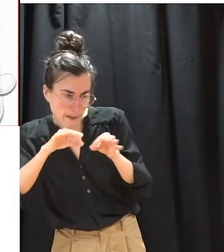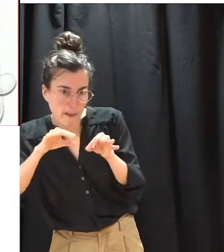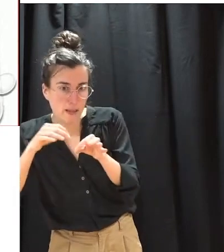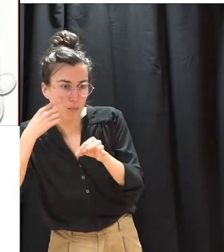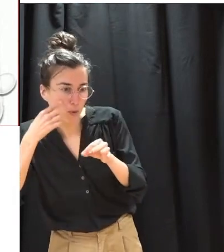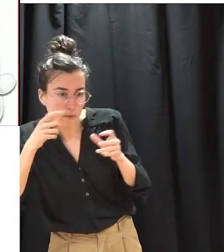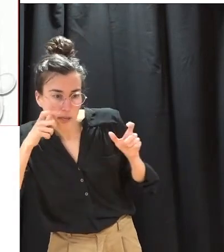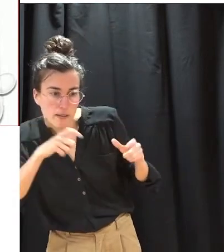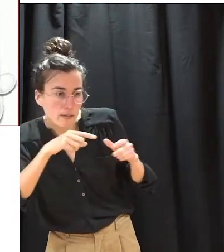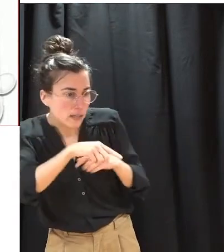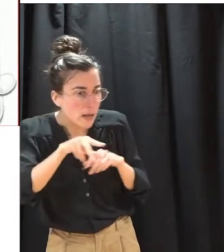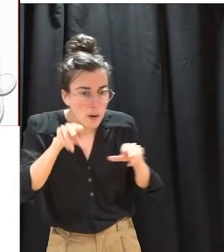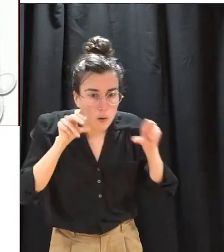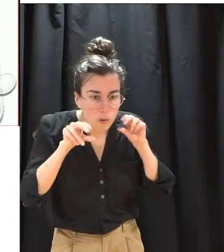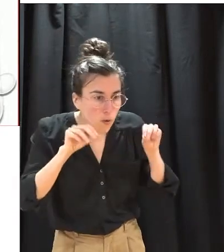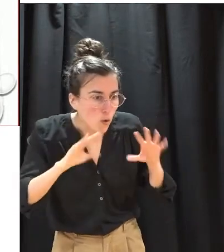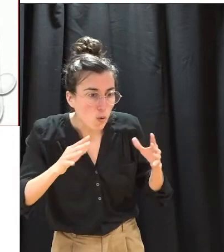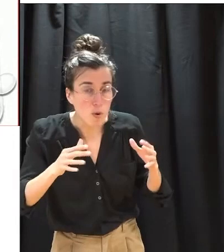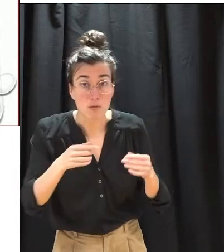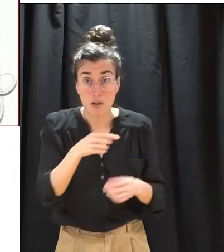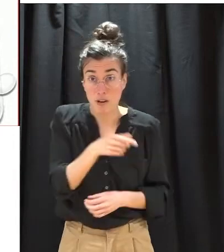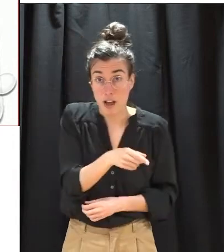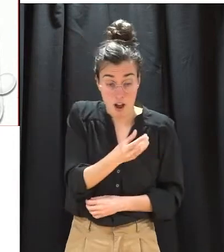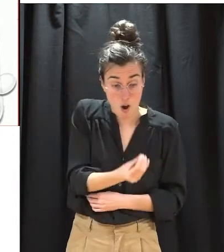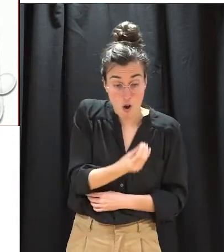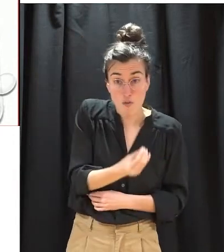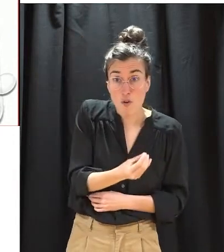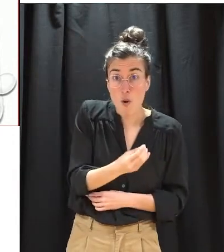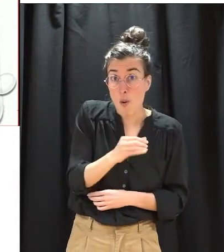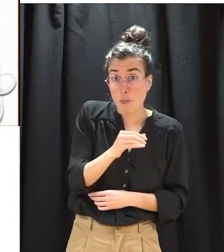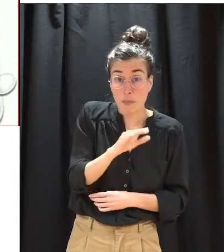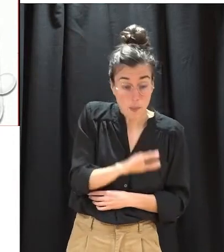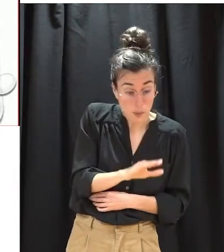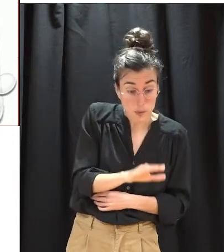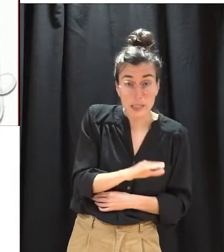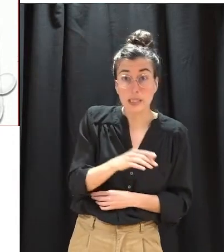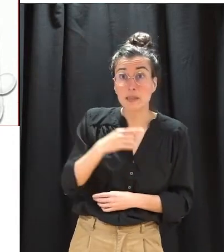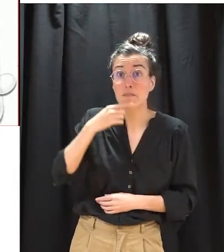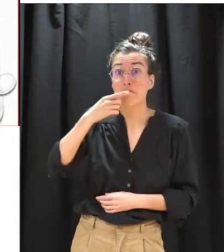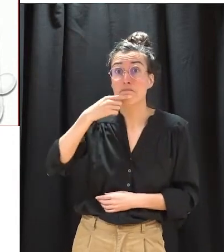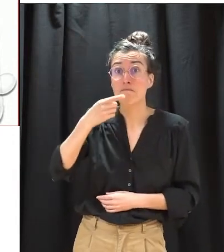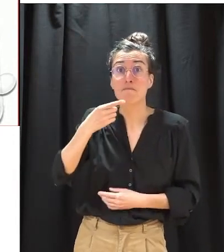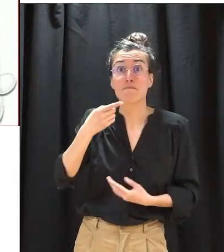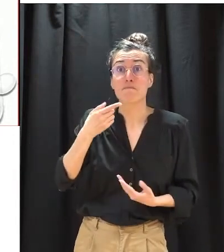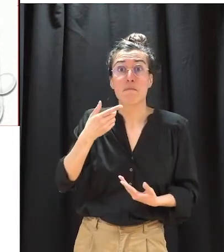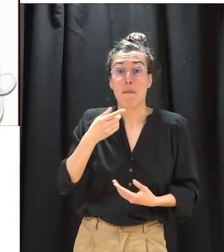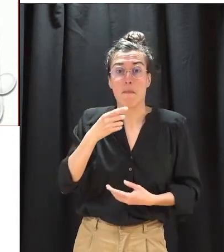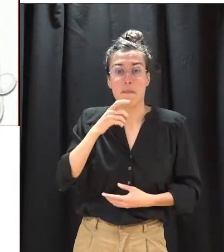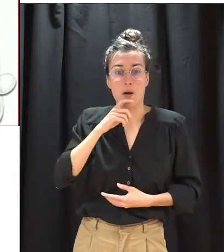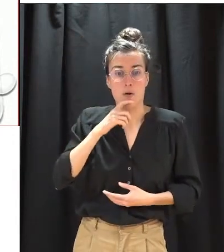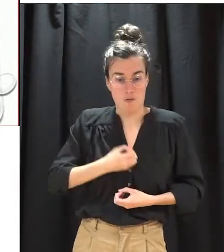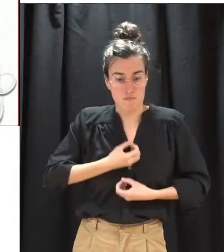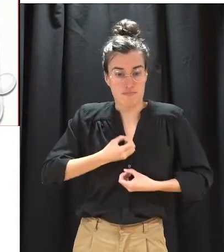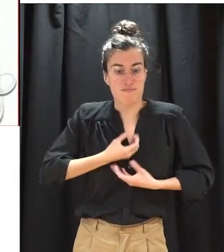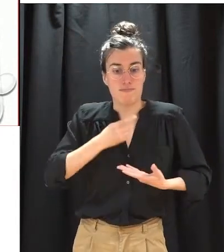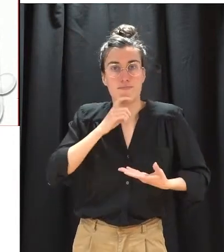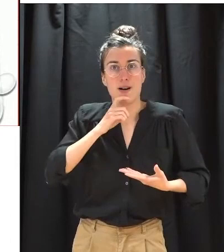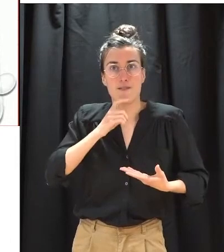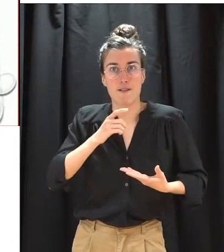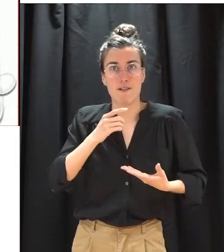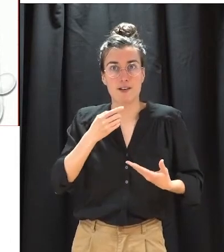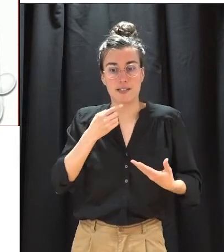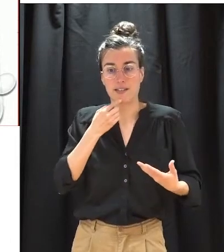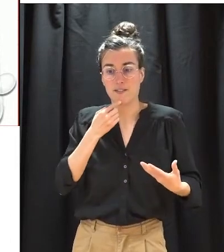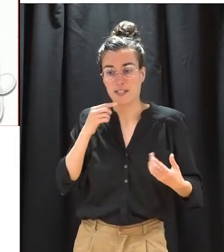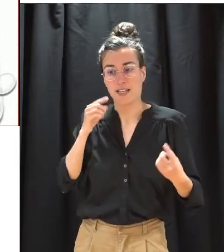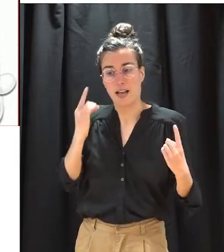qui est petit, qui peut en général pas encore verbaliser, donc ça va se reposer essentiellement sur l'expérience aussi et la connaissance de la